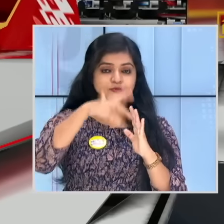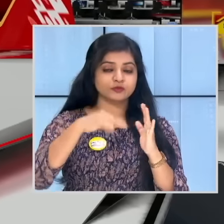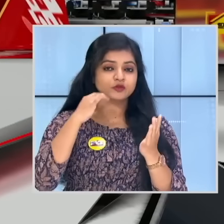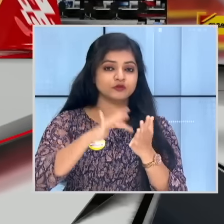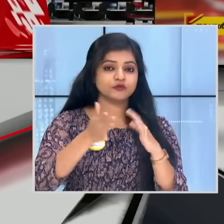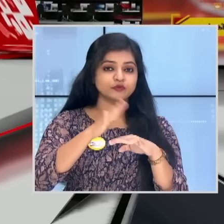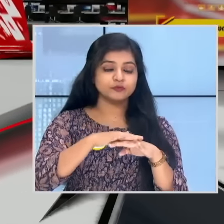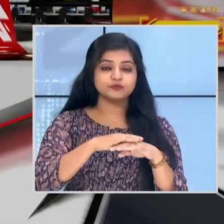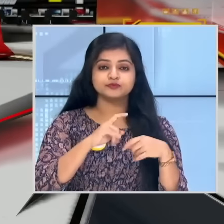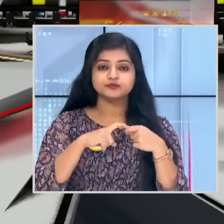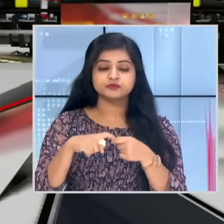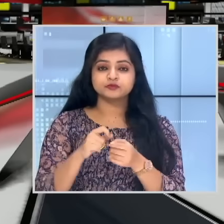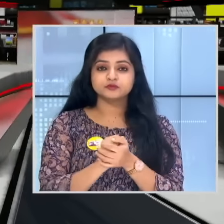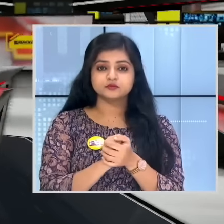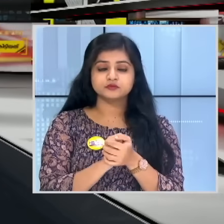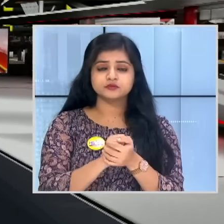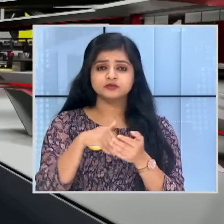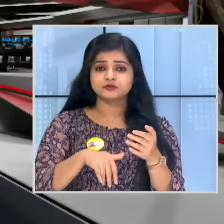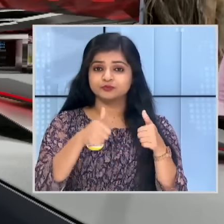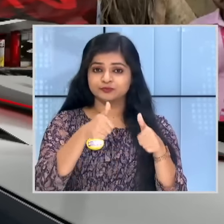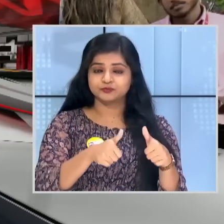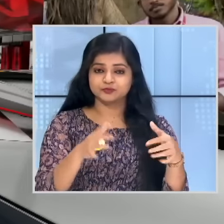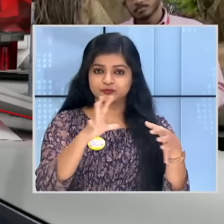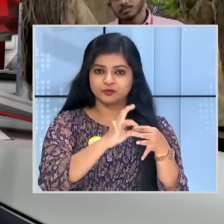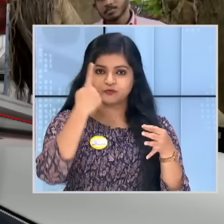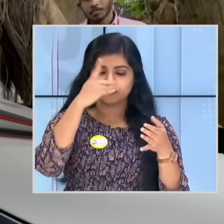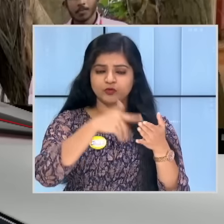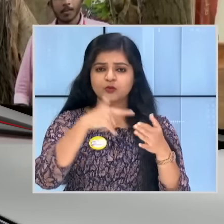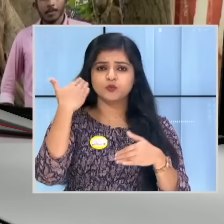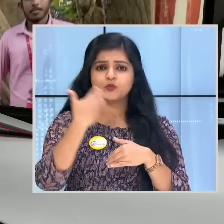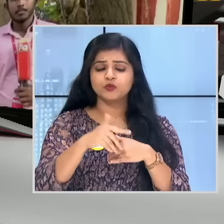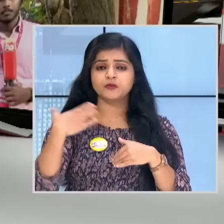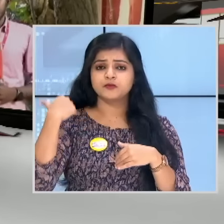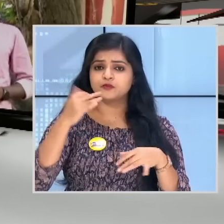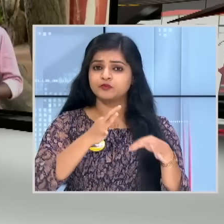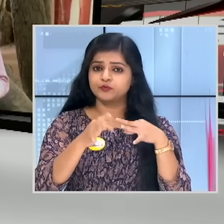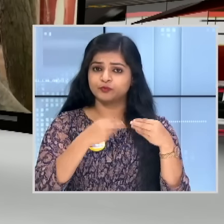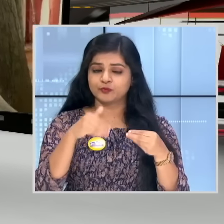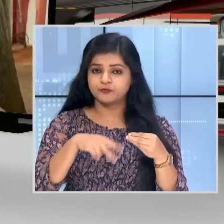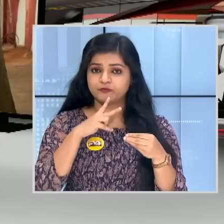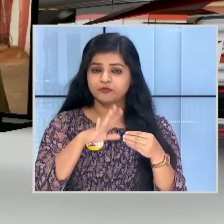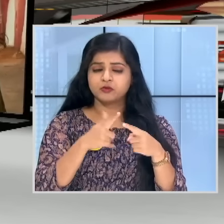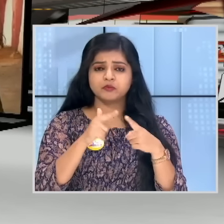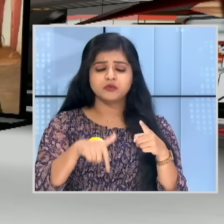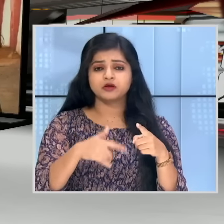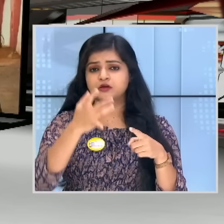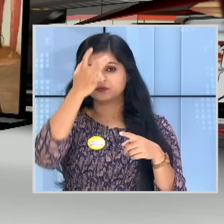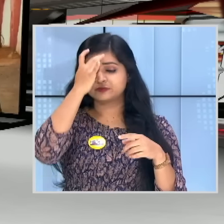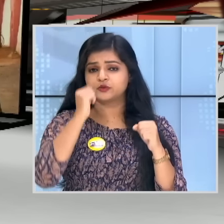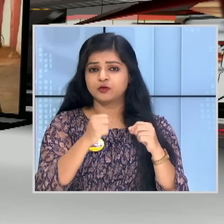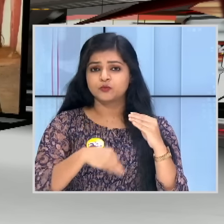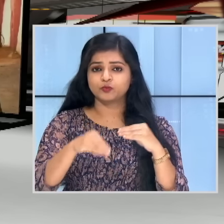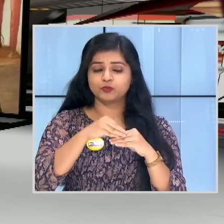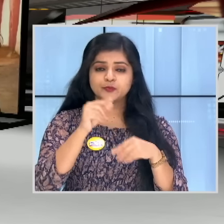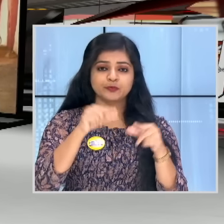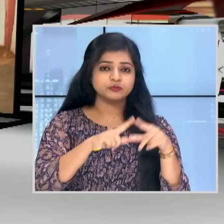തിരുവനന്തപുരത്ത് നിന്ന് വിവരങ്ങളുമായി അഖിൽഷാ ഈ മസ്റ്ററിംഗ് തടസ്സപ്പെട്ടതിൽ മന്ത്രിയുടെ വിശദീകരണം വരുന്നുണ്ട് പക്ഷേ വലിയ ബുദ്ധിമുട്ട് ജനങ്ങൾക്ക് ഉണ്ടായിട്ടുണ്ട്